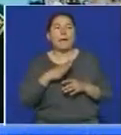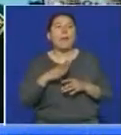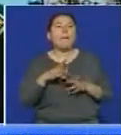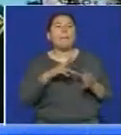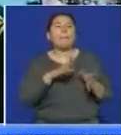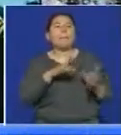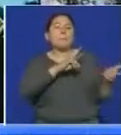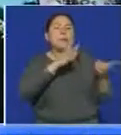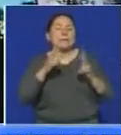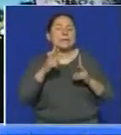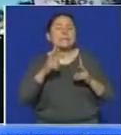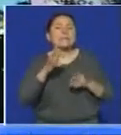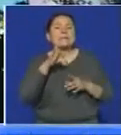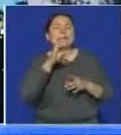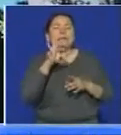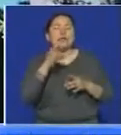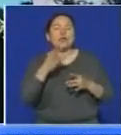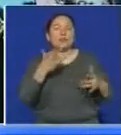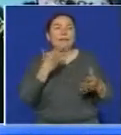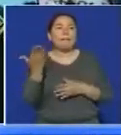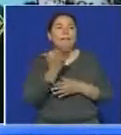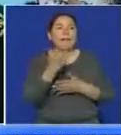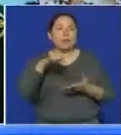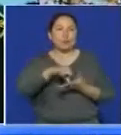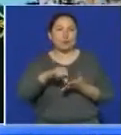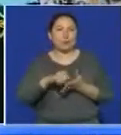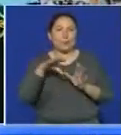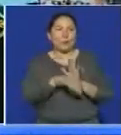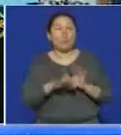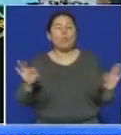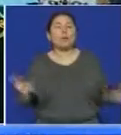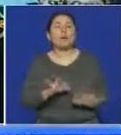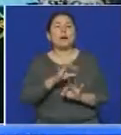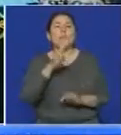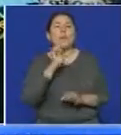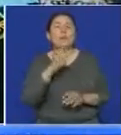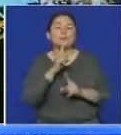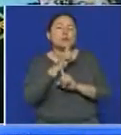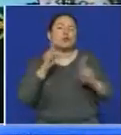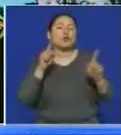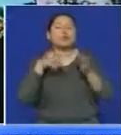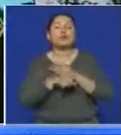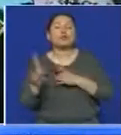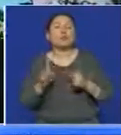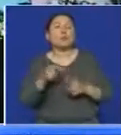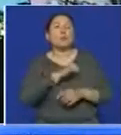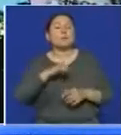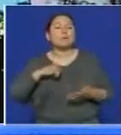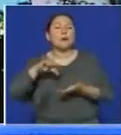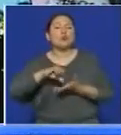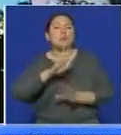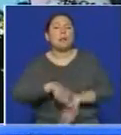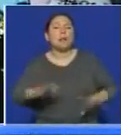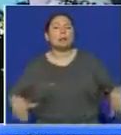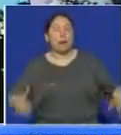өтеді, сосын сценическая речь дейді ғой, енді дұрыс сөйлеу бағытында. Музыкальный вояждың бір ерекшелігі біздің өзіміздің қатысушы